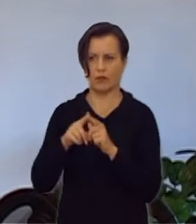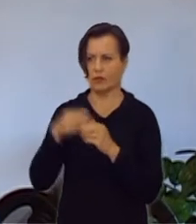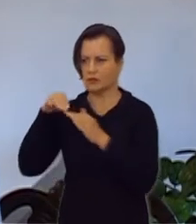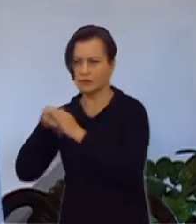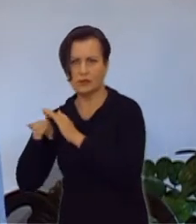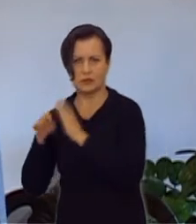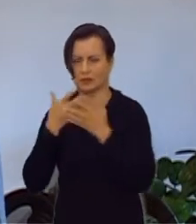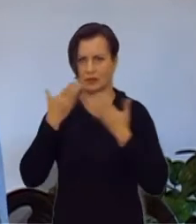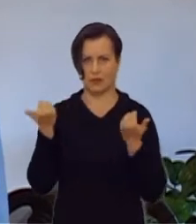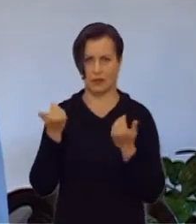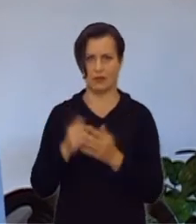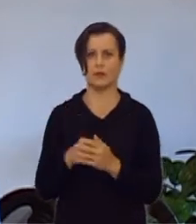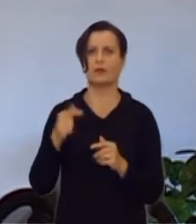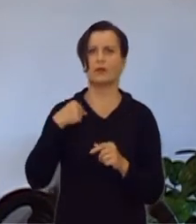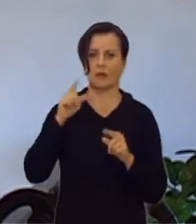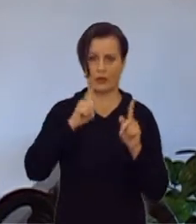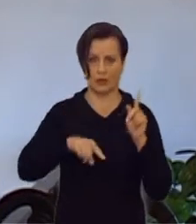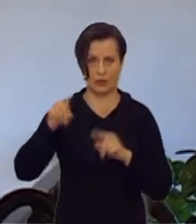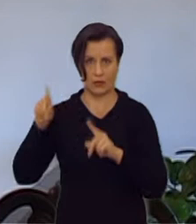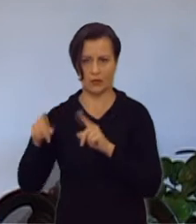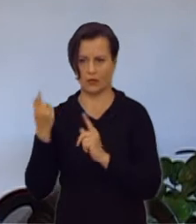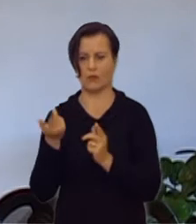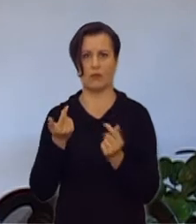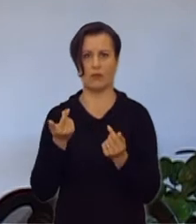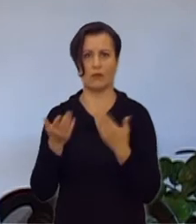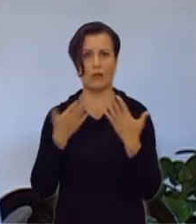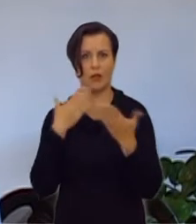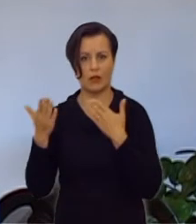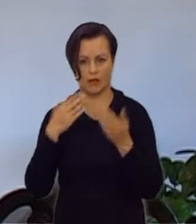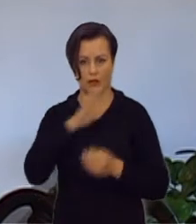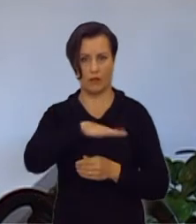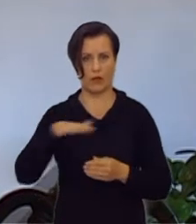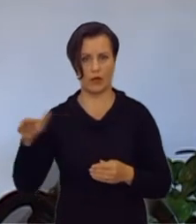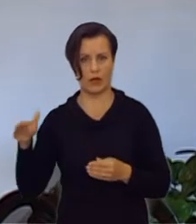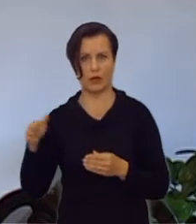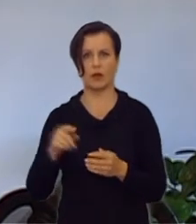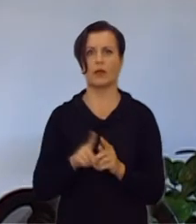vaikai. Ir mes bendraujam su ne visais, aišku, išleistais tais vaikučiais